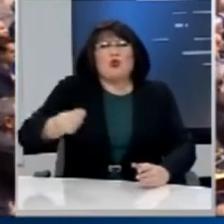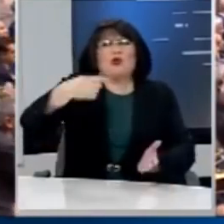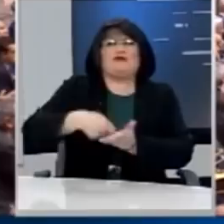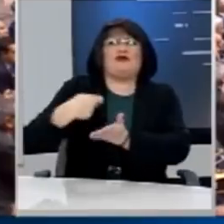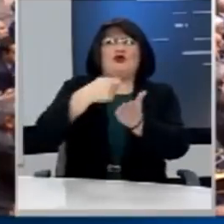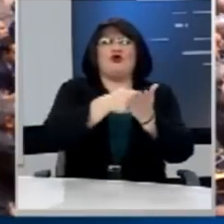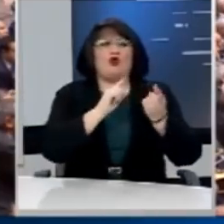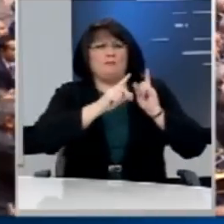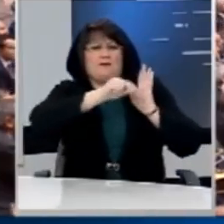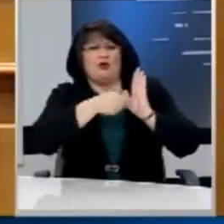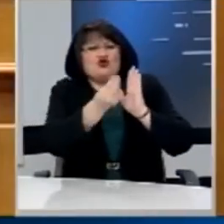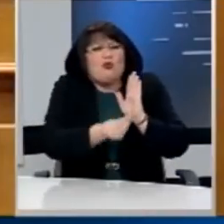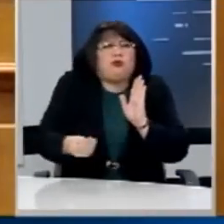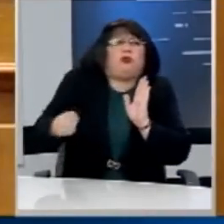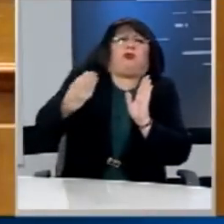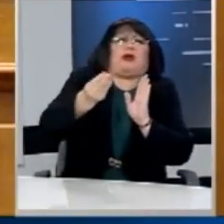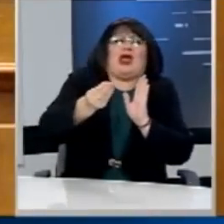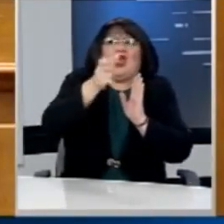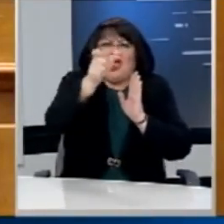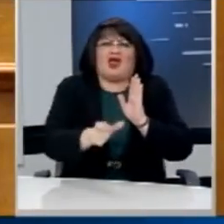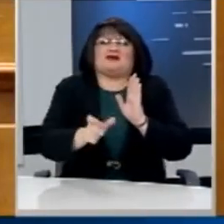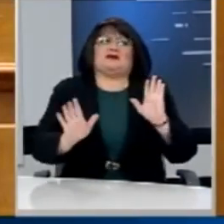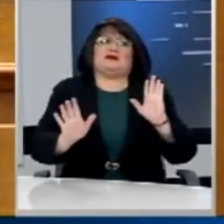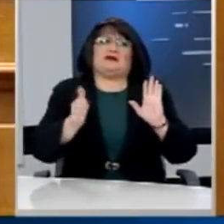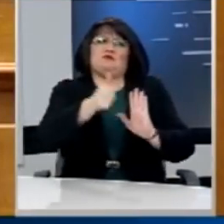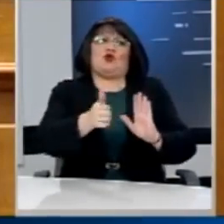Γίνατε μνημονιακότεροι των μνημονιακών.